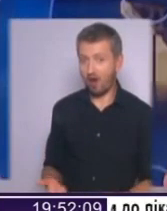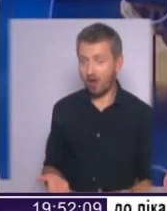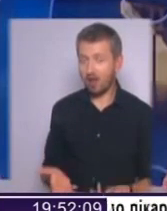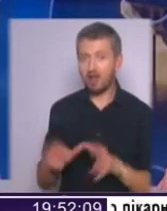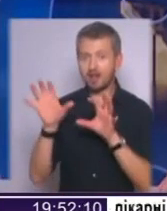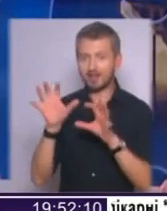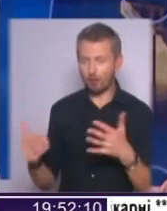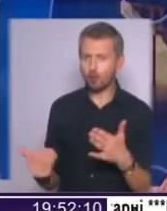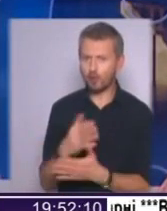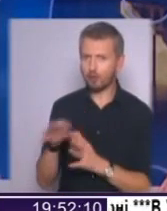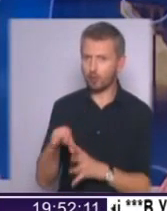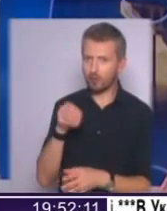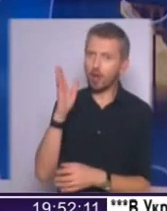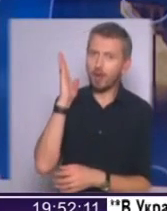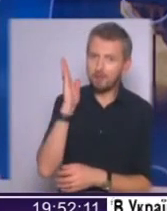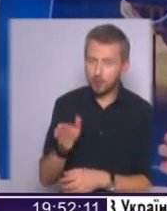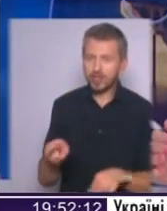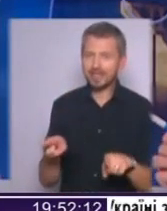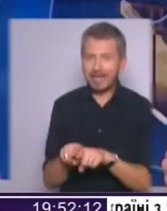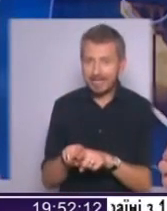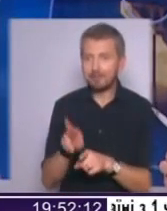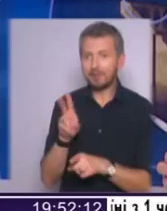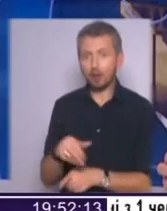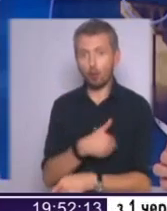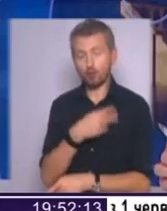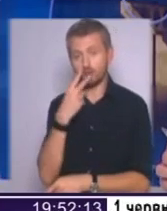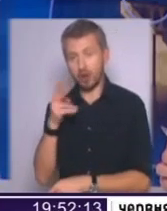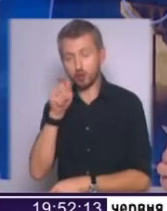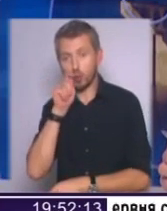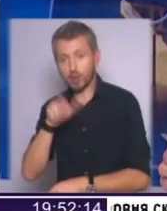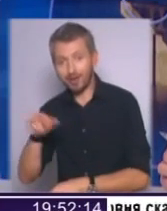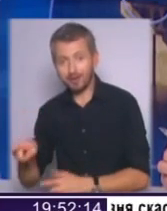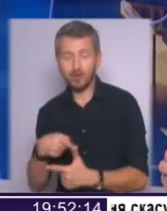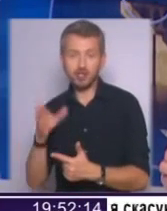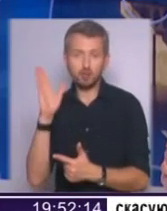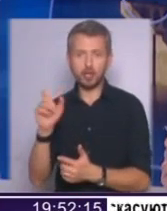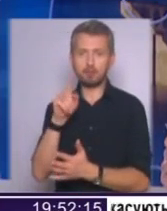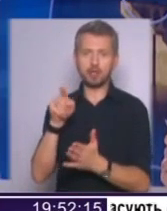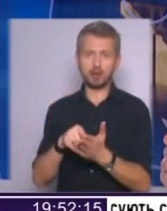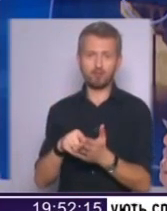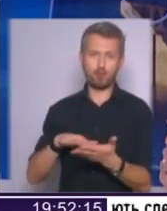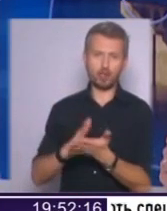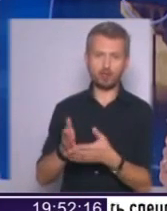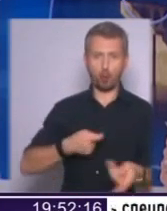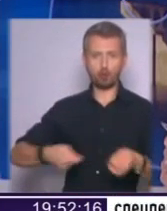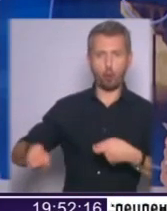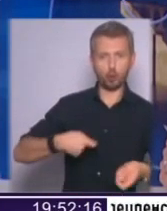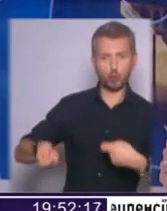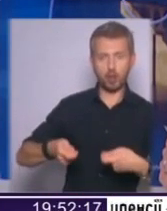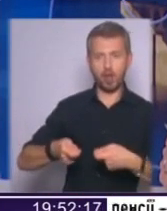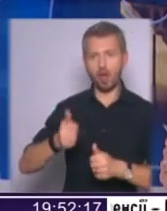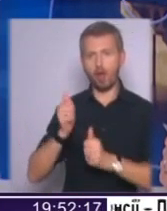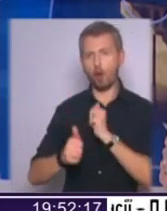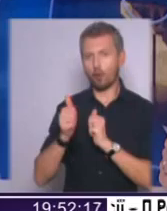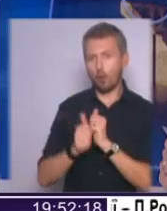Закон новий про вибори, він буде таким, як його хочуть бачити українці? Чи це буде предмет політичного торгу і кожен там